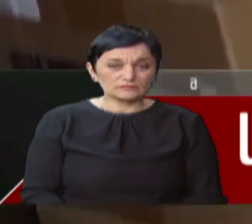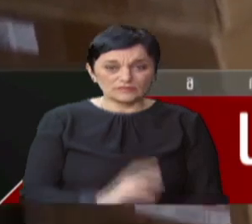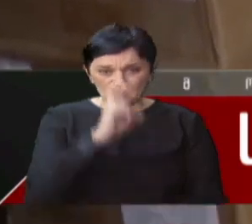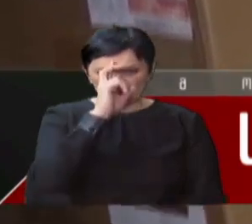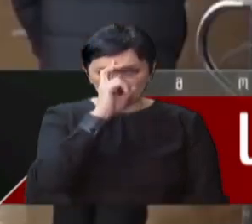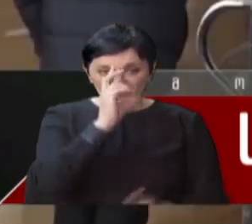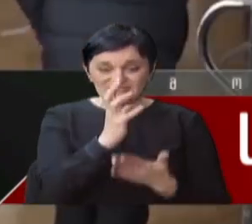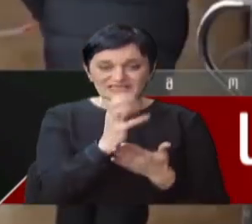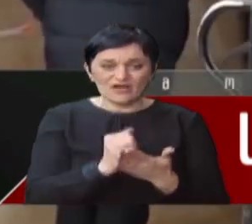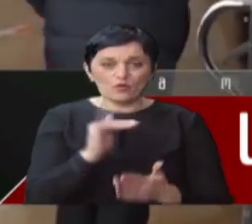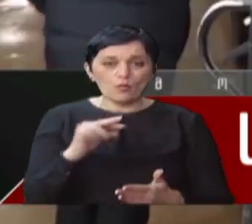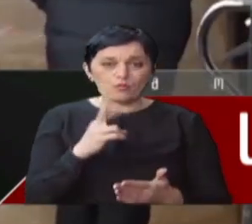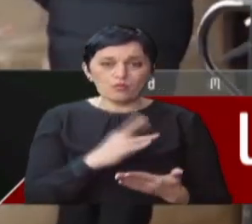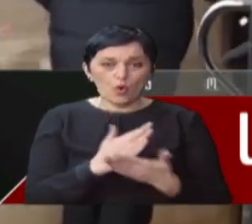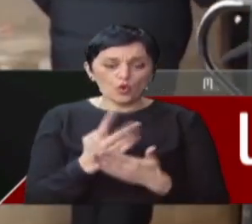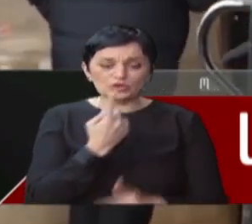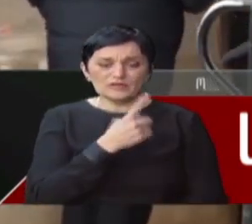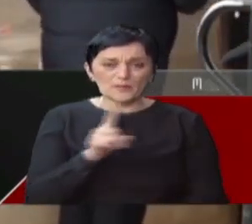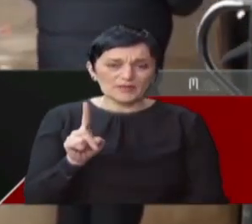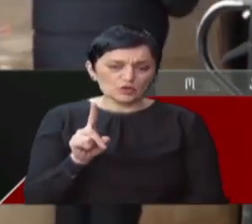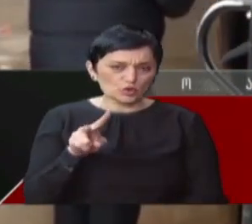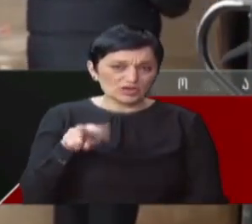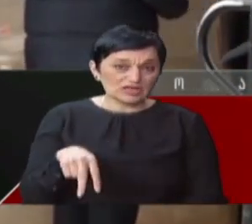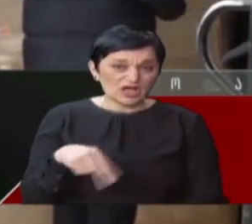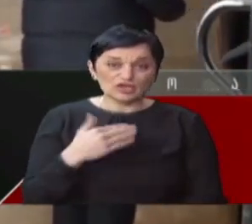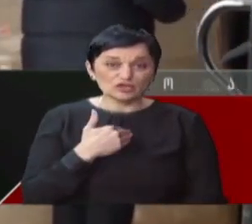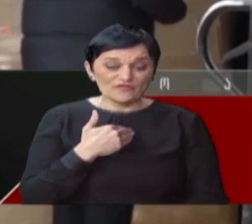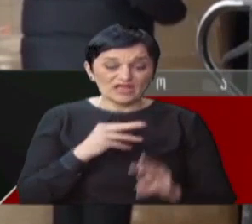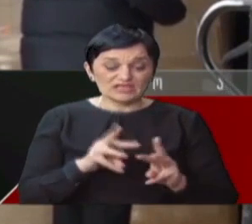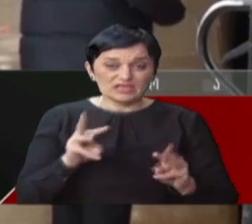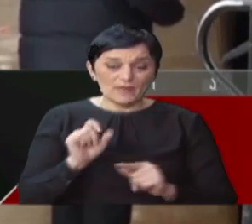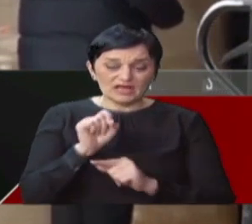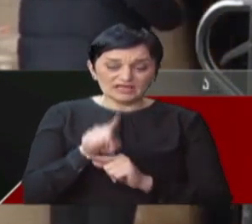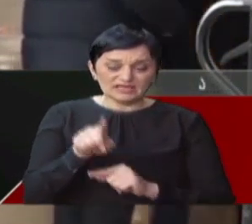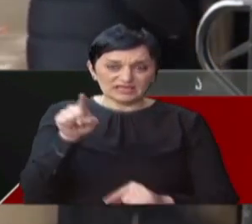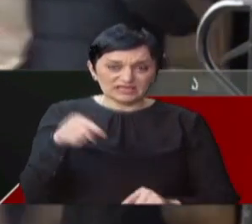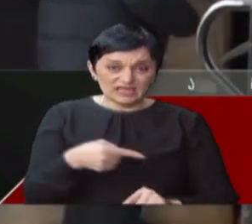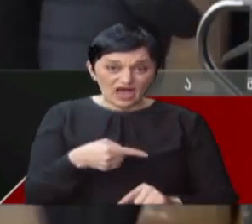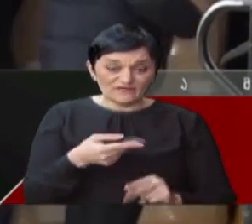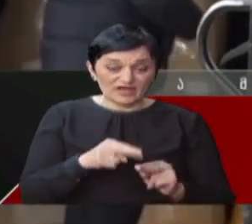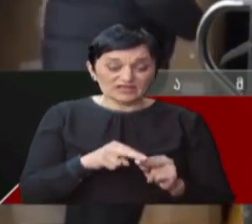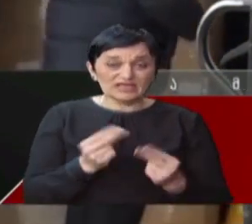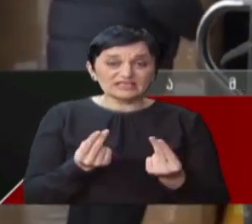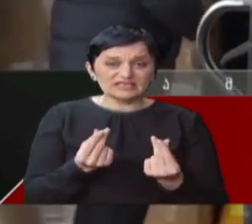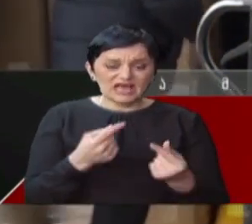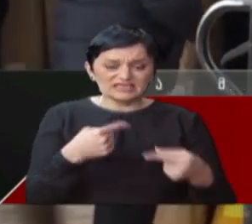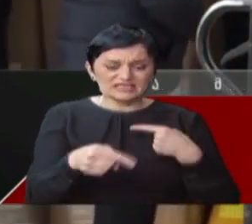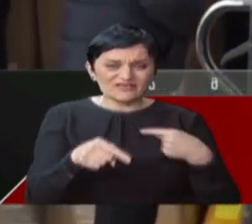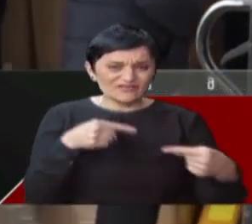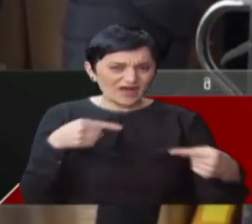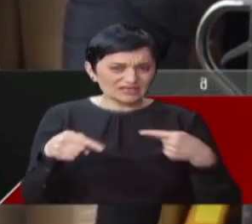მთავრობის სარეზერვო ფონდიდან გამოიყო 1 მილიონი ლარი, ხოლო ჩვენ სამინისტროს დაევალა აღნიშნული თანხით